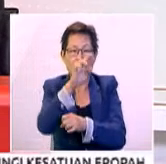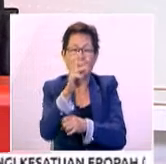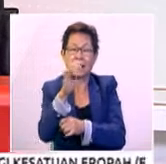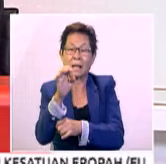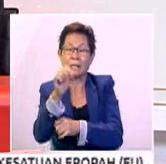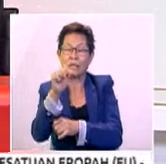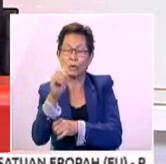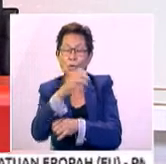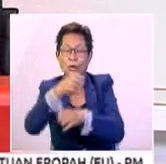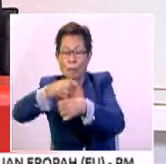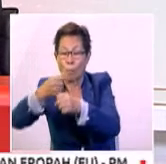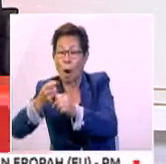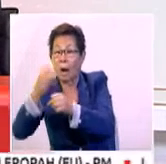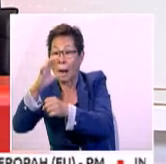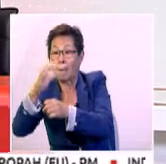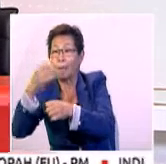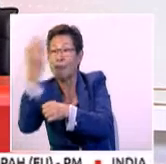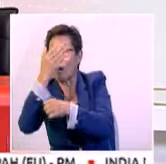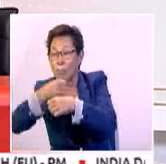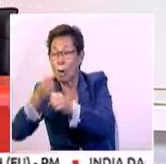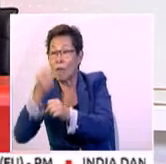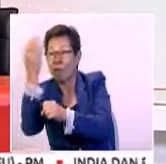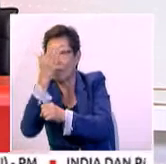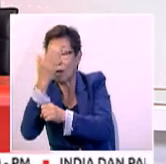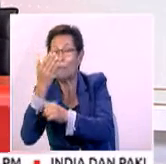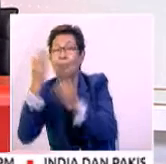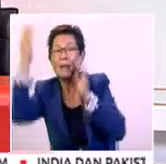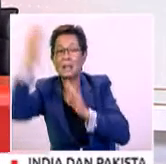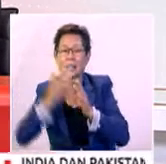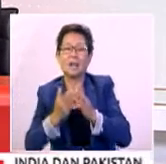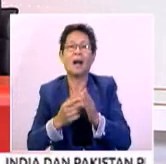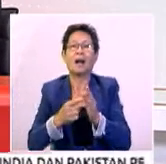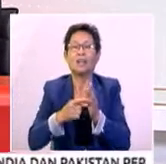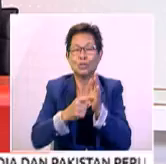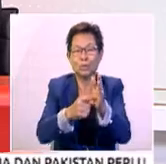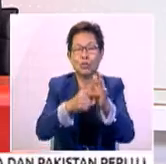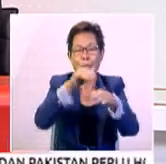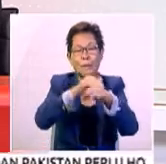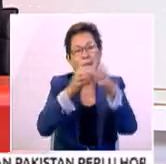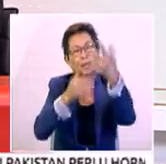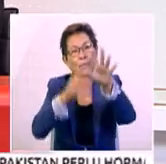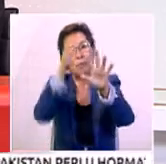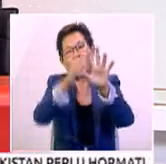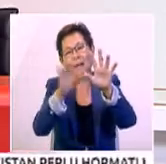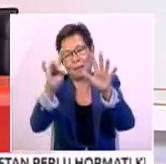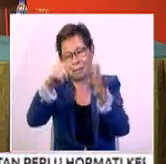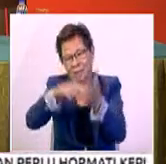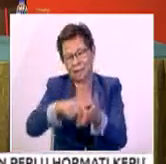dan produksi tempatan yang bakal menemui penonton 15 Ogos ini. Saksikan.